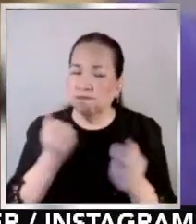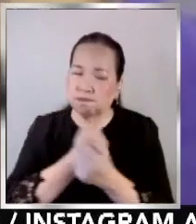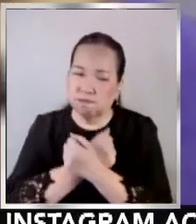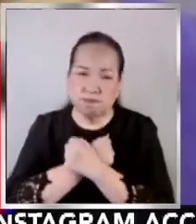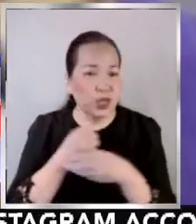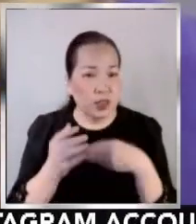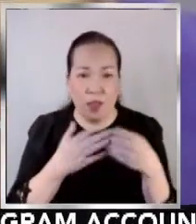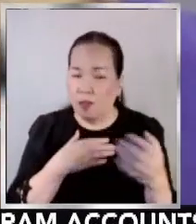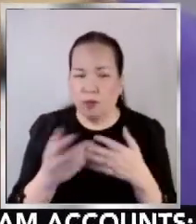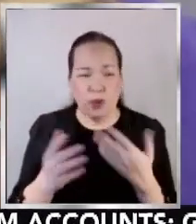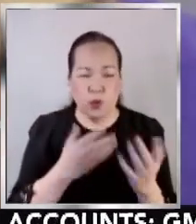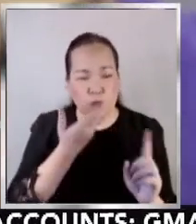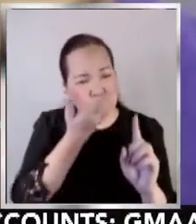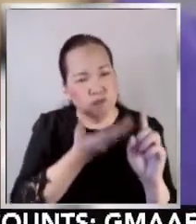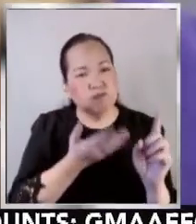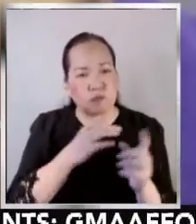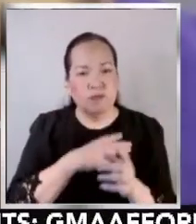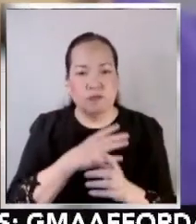tayo. Kaya